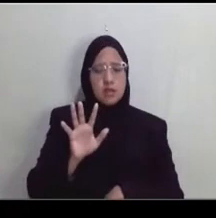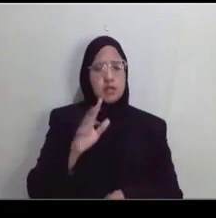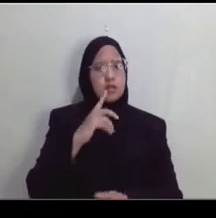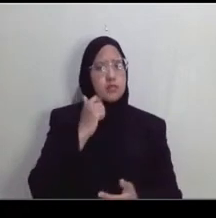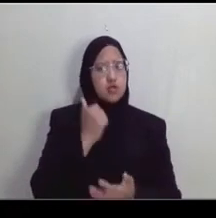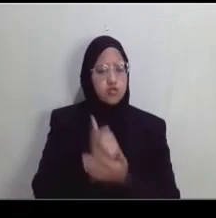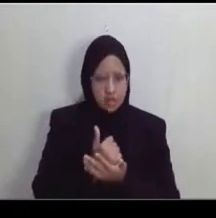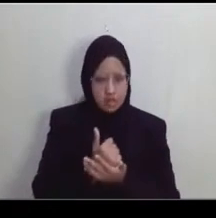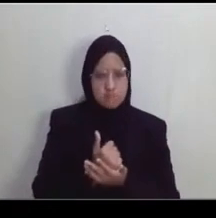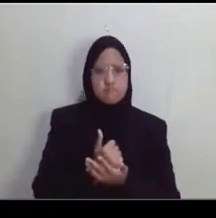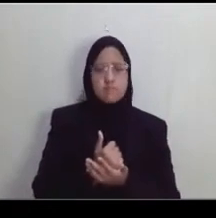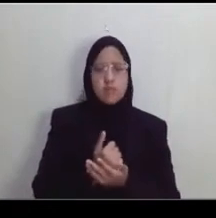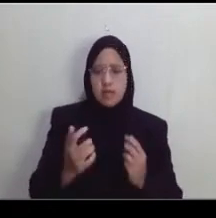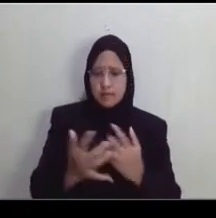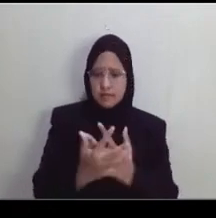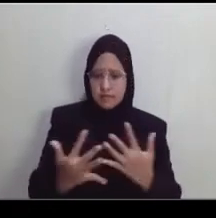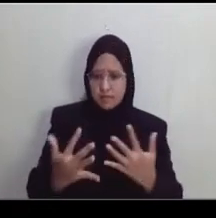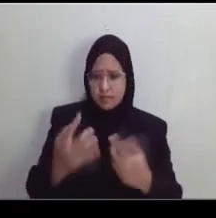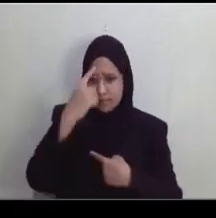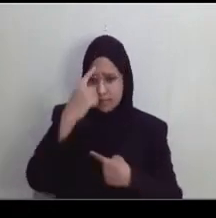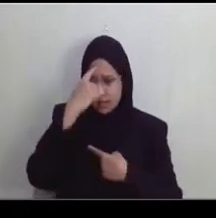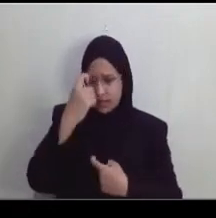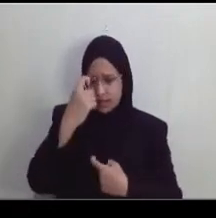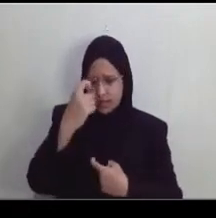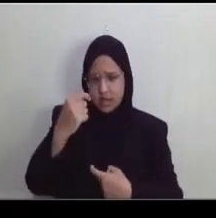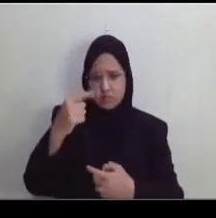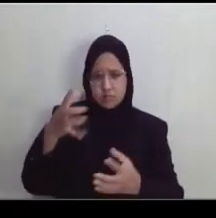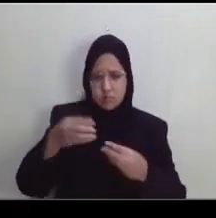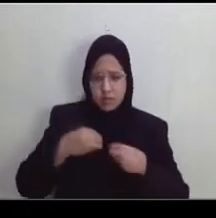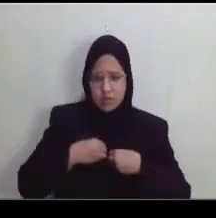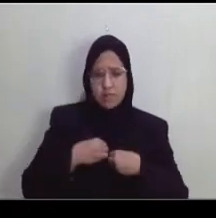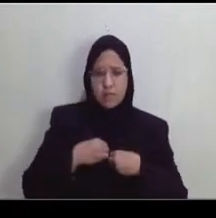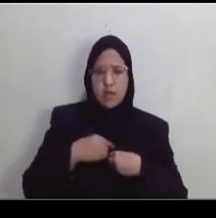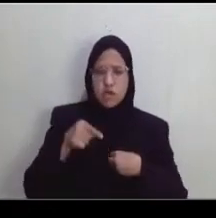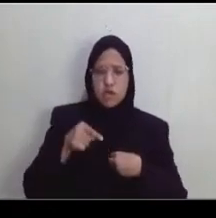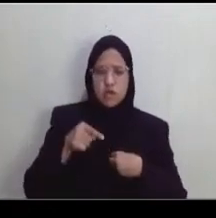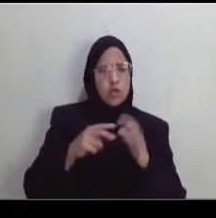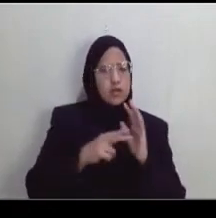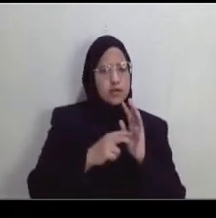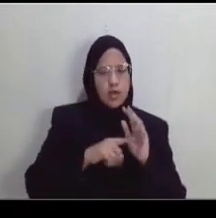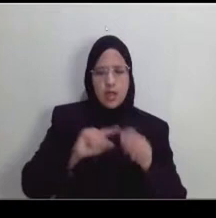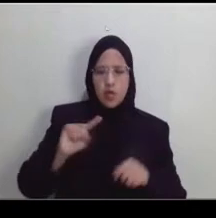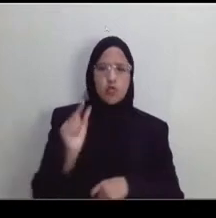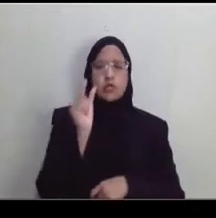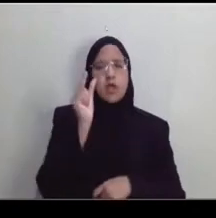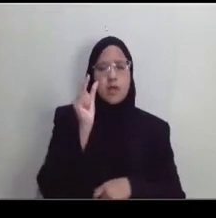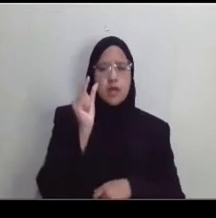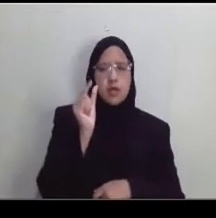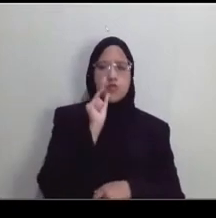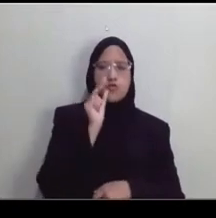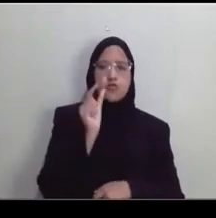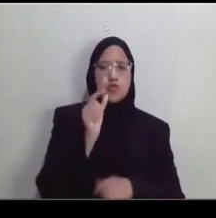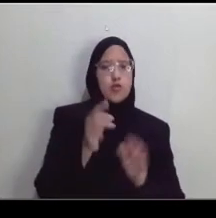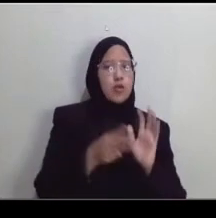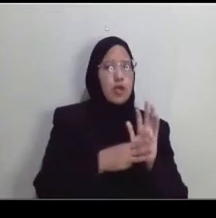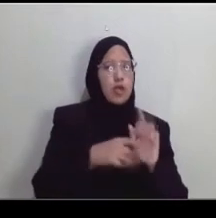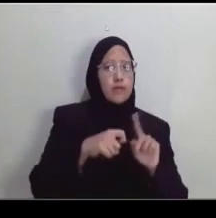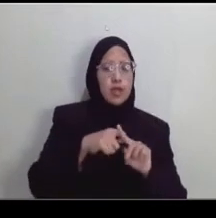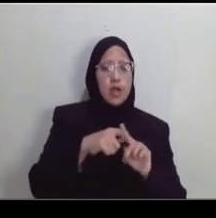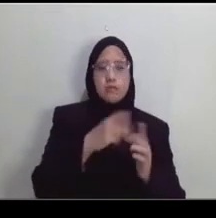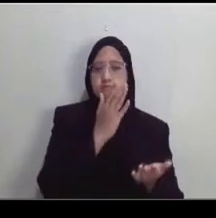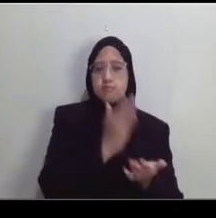masyarakat merupakan kebutuhan mutlak bagi penataan dan efektivitas putusan-putusan